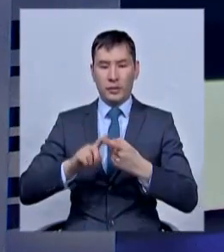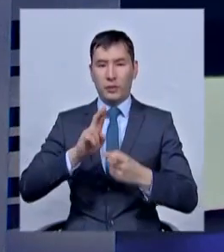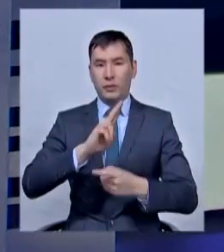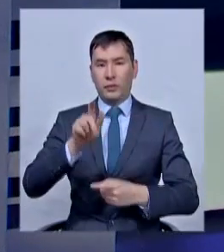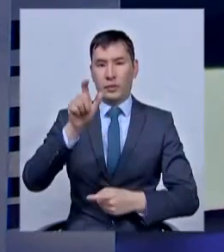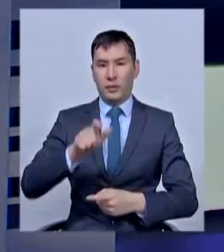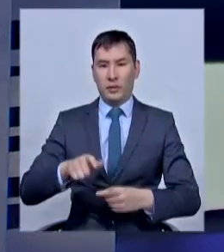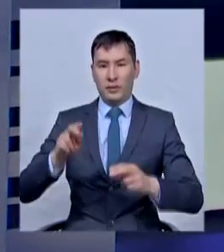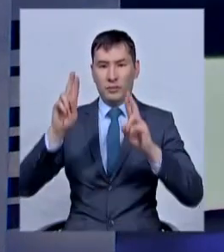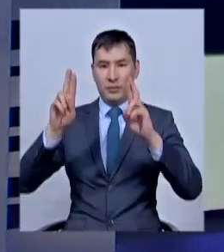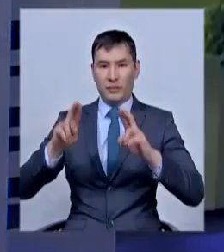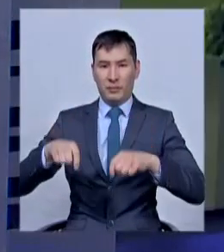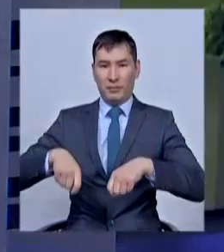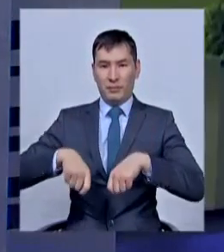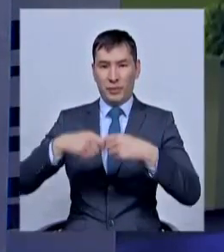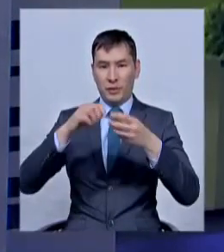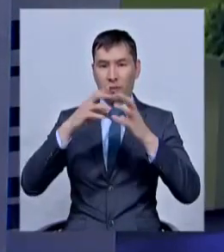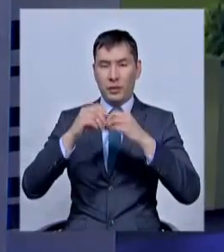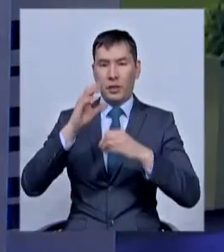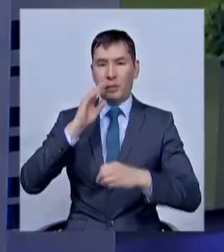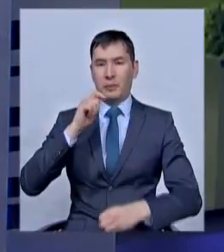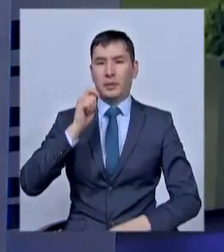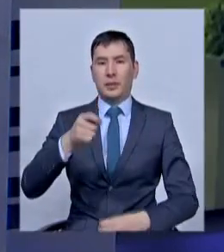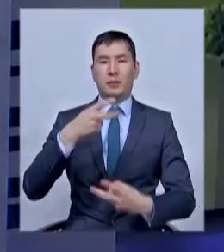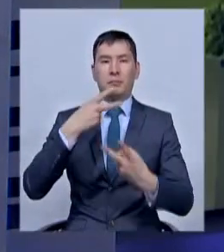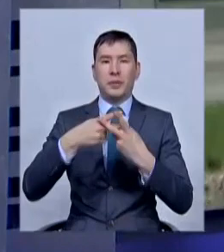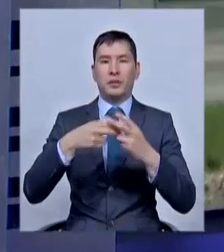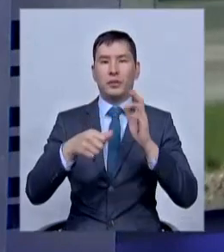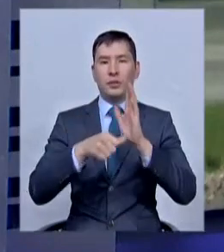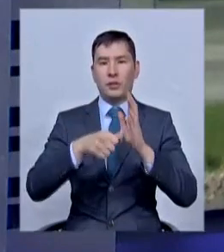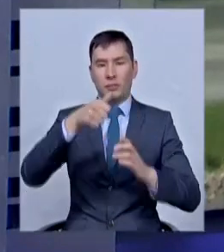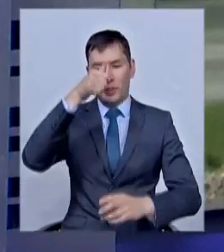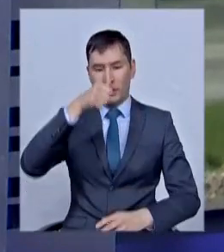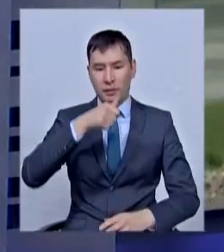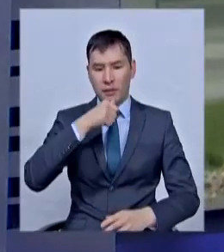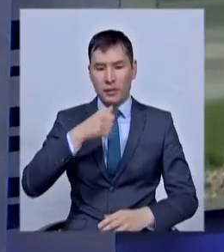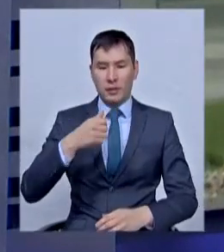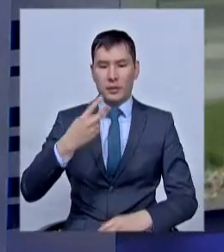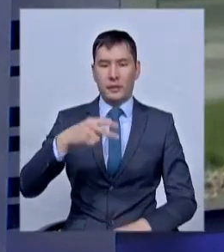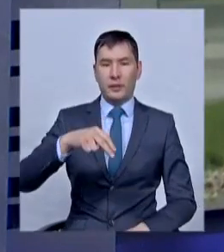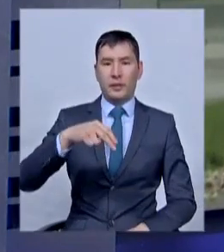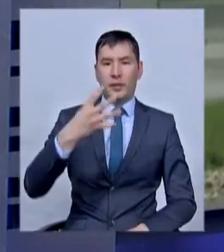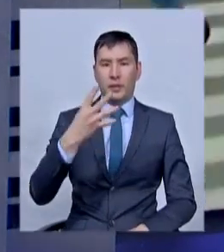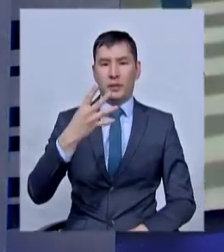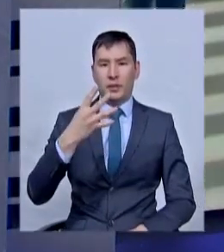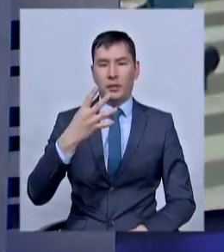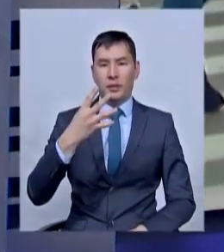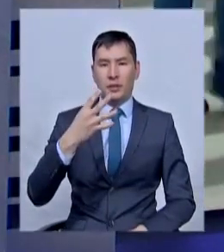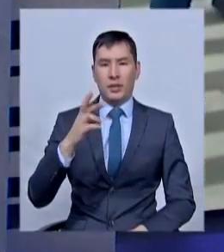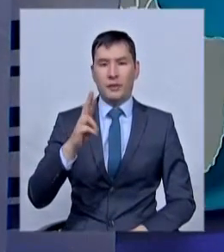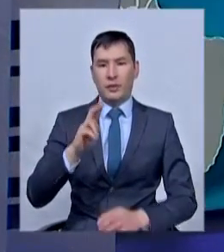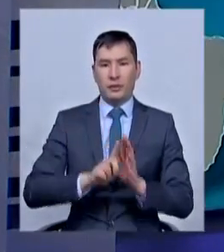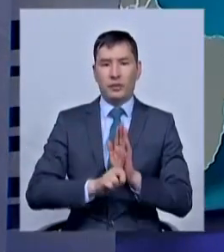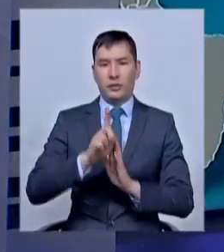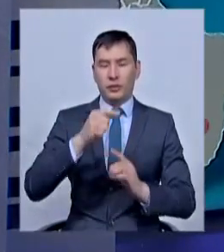бұзған адам 6 айға дейін бас бостандығынан айырылуы мүмкін. Жаңа заң 24 қарашадан бастап күшіне енеді. Айта